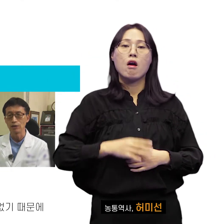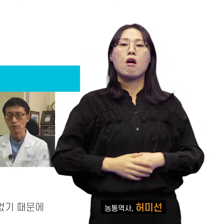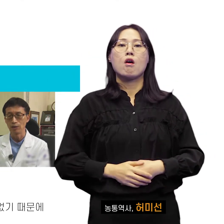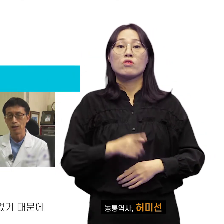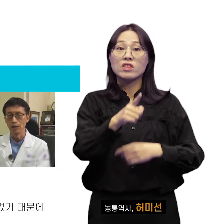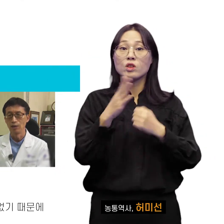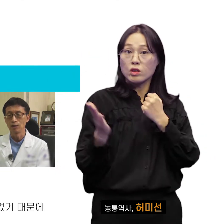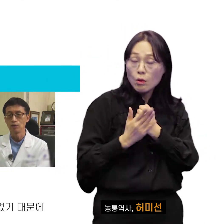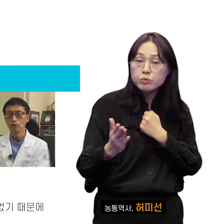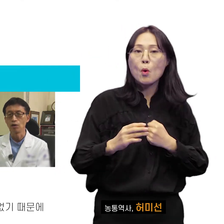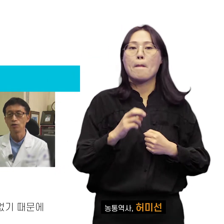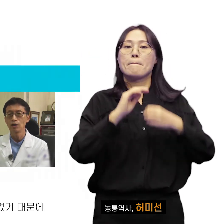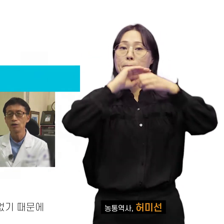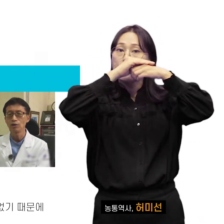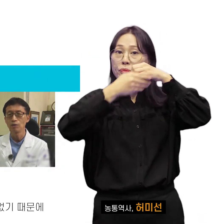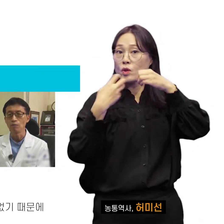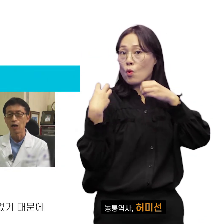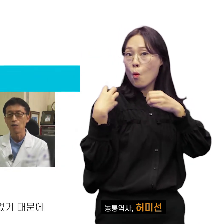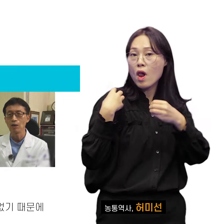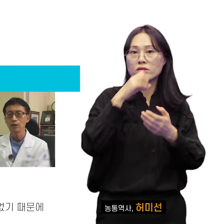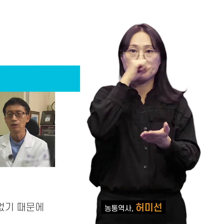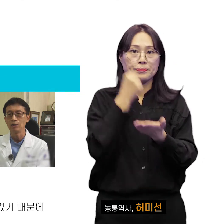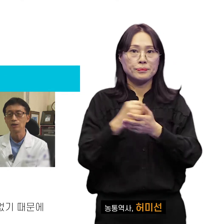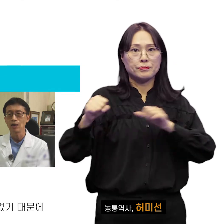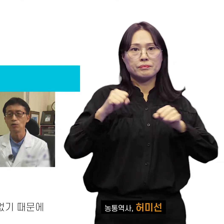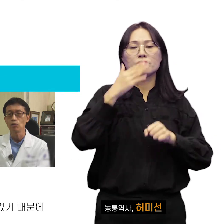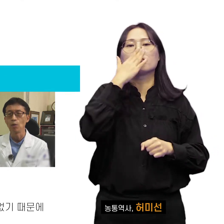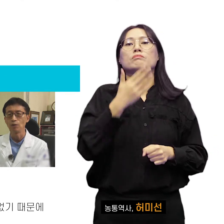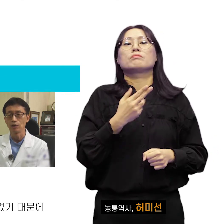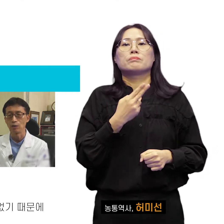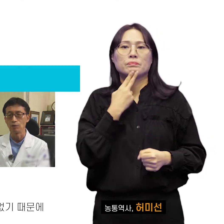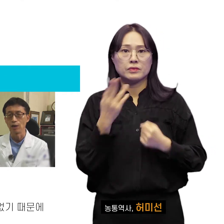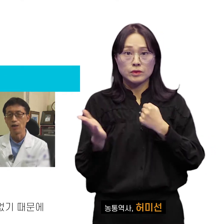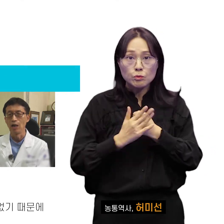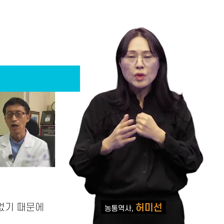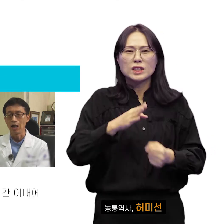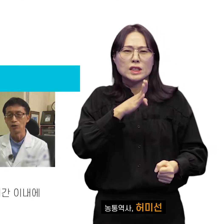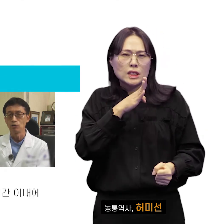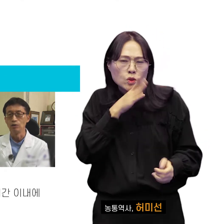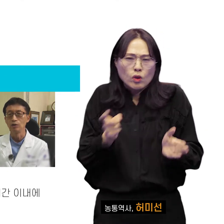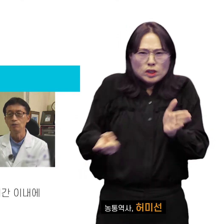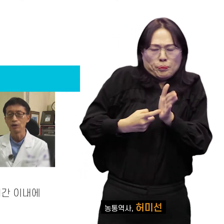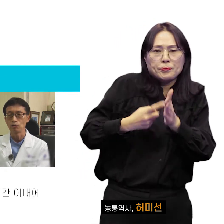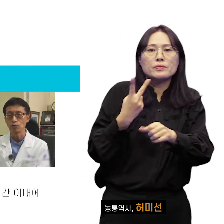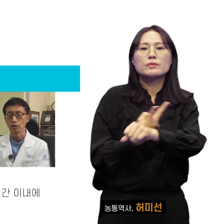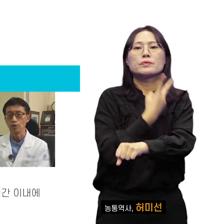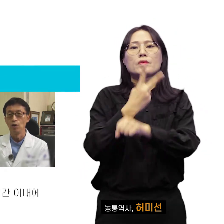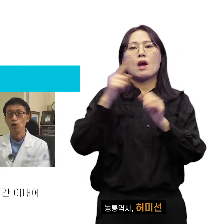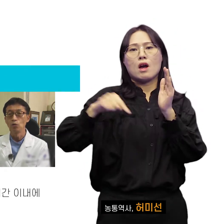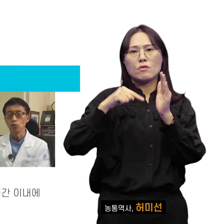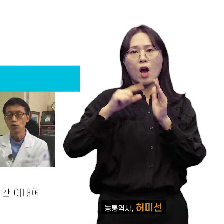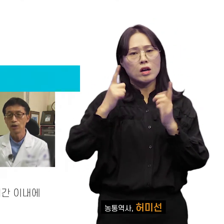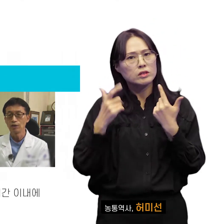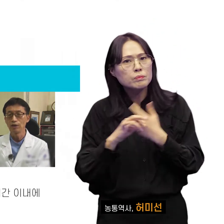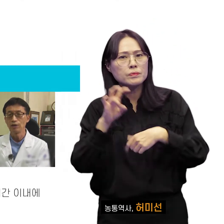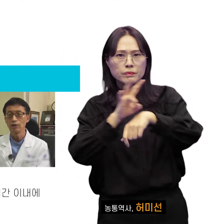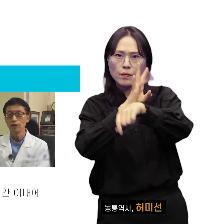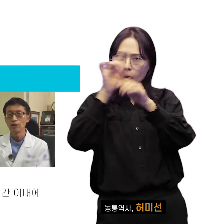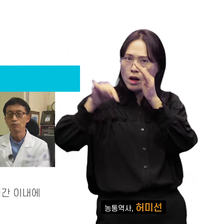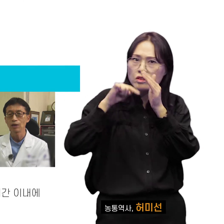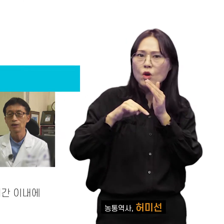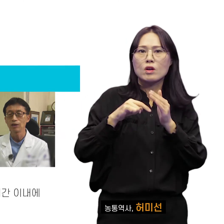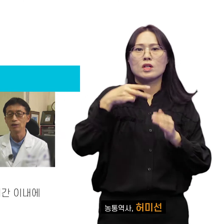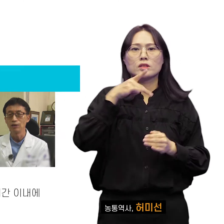되지 않습니다. 그래서 정상적인 망막 기능을 할 수 없기 때문에 아주 응급을 다퉈서 2시간